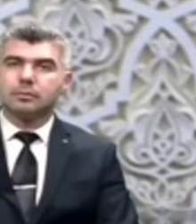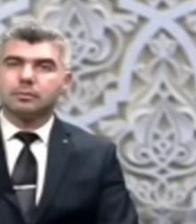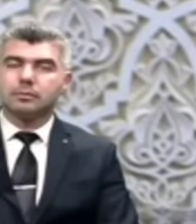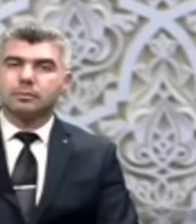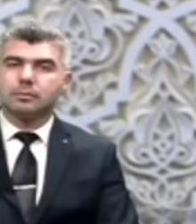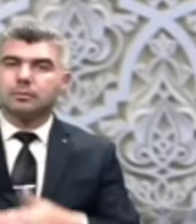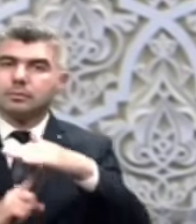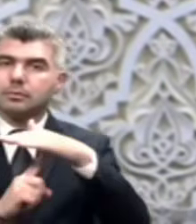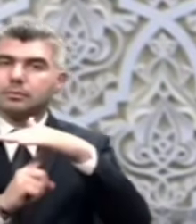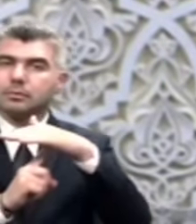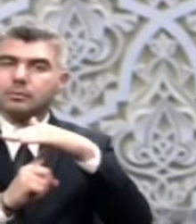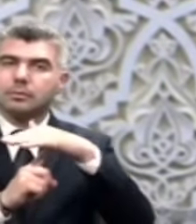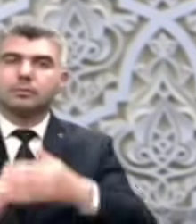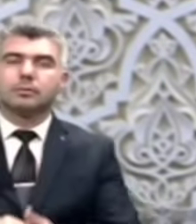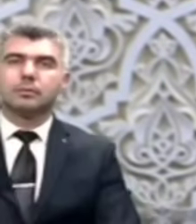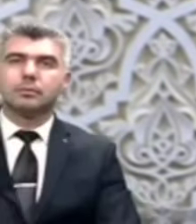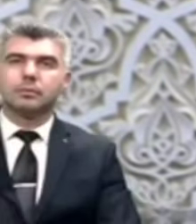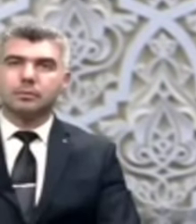في سير الجلسة،